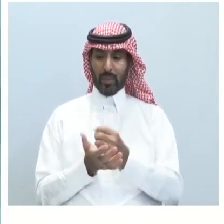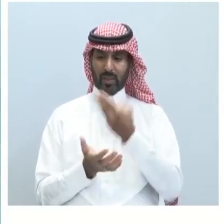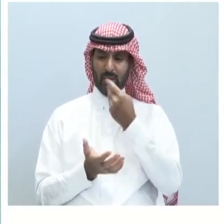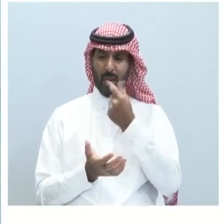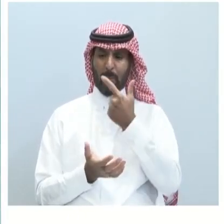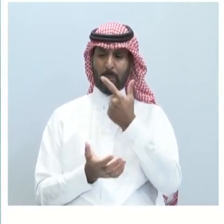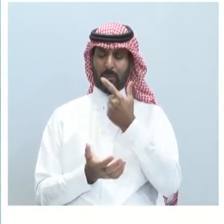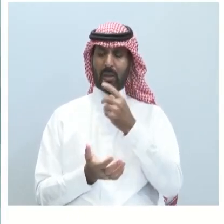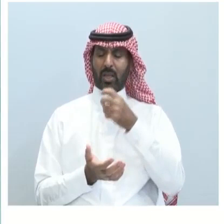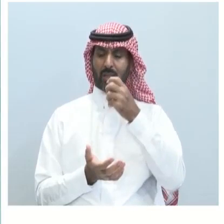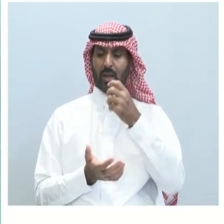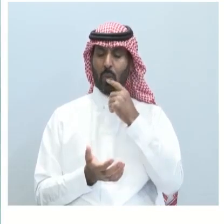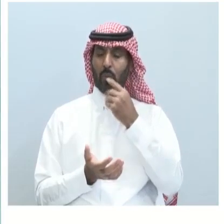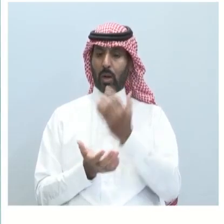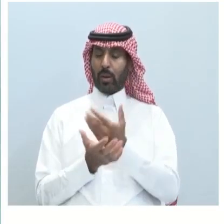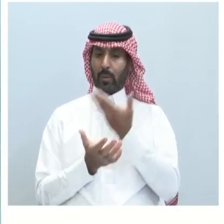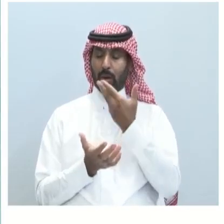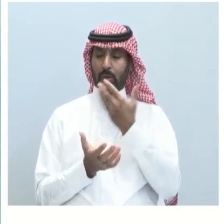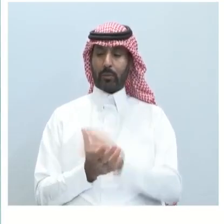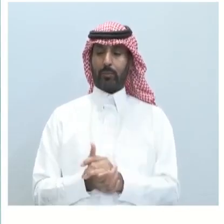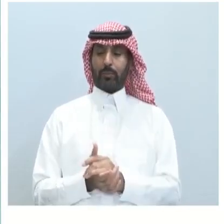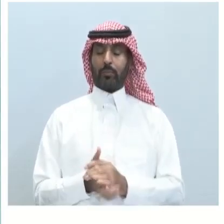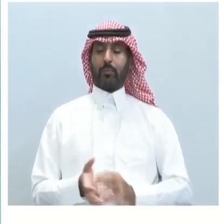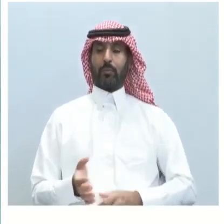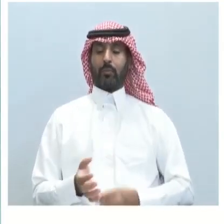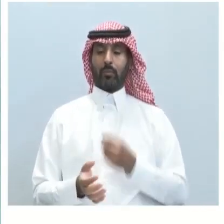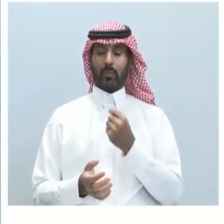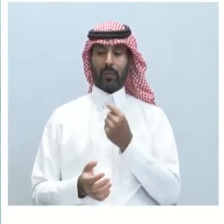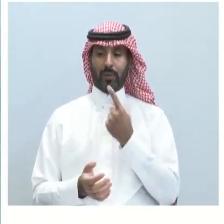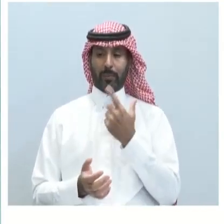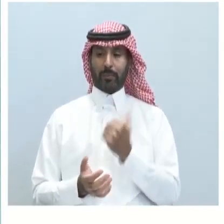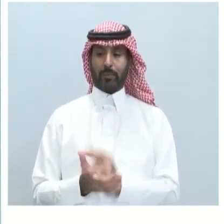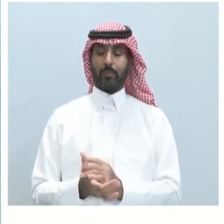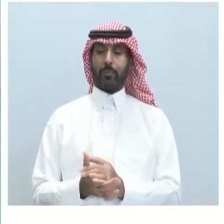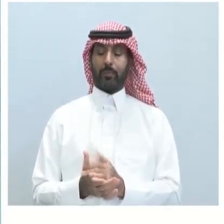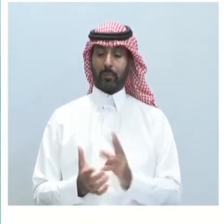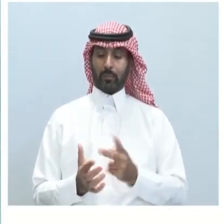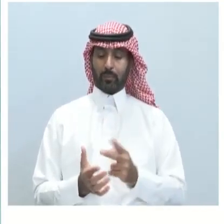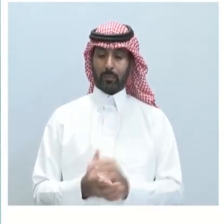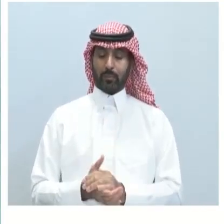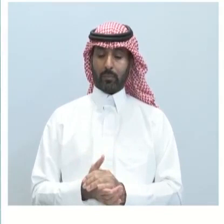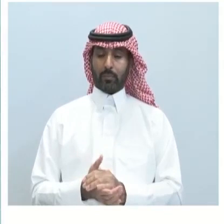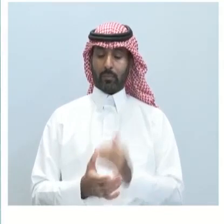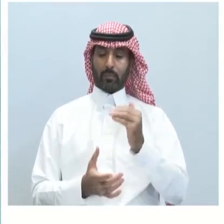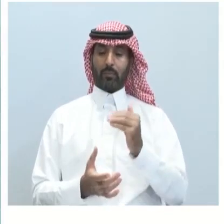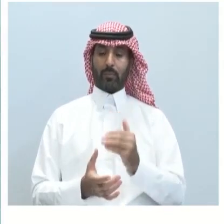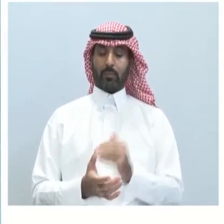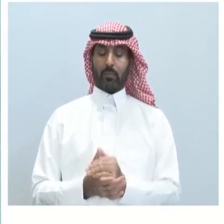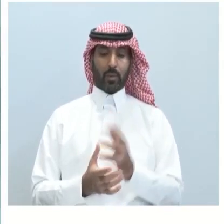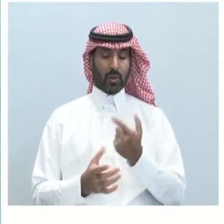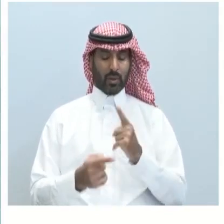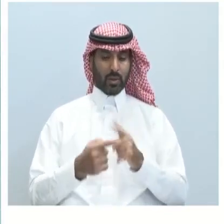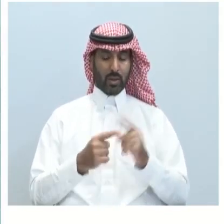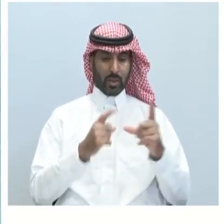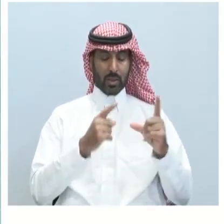فانا عارف انه كل ما زادت الايونات الهيدروجين اصبح عندي ايش اصبحت الماده عندي حمضيه فهنا قيمه